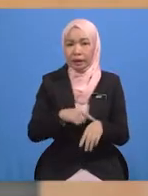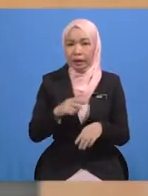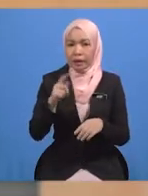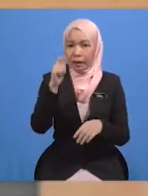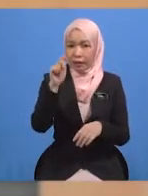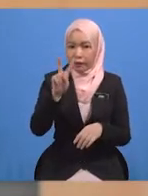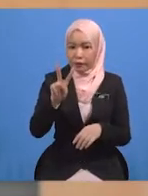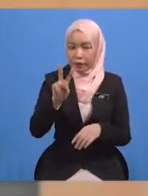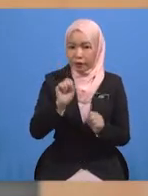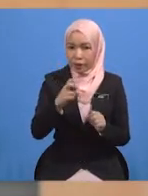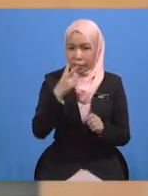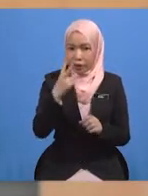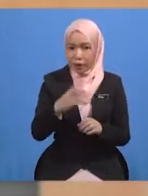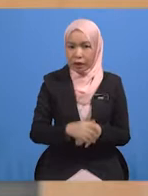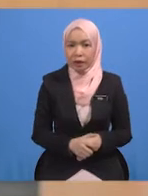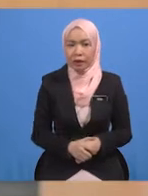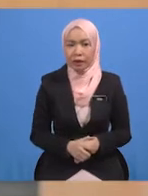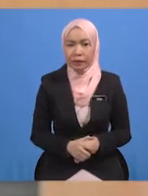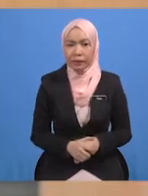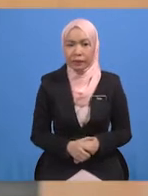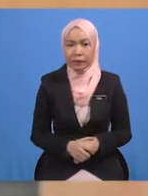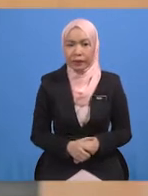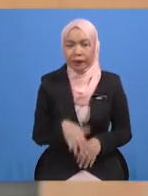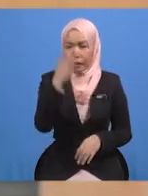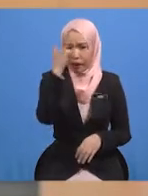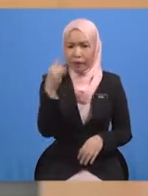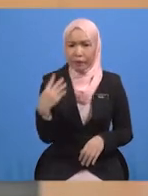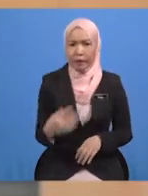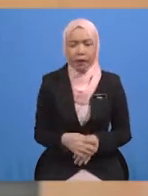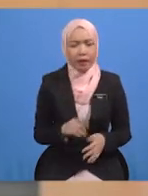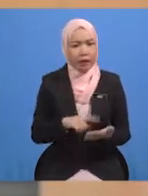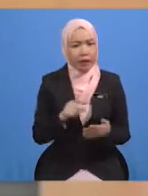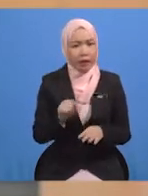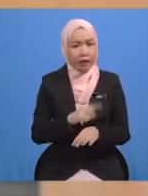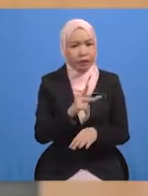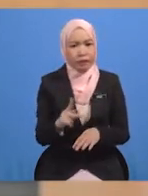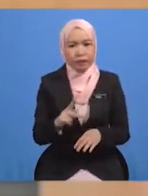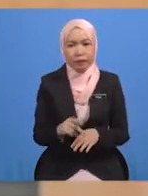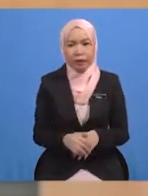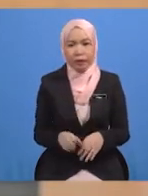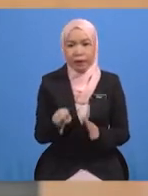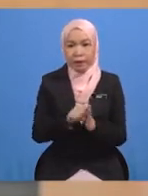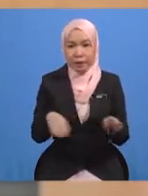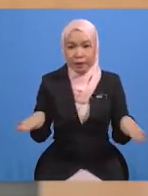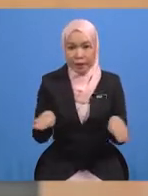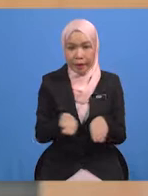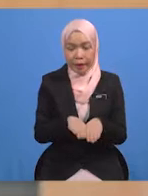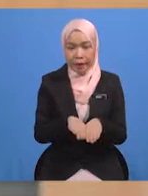Tahukah murid-murid mengapa digunakan sebagai gelombang pembawa